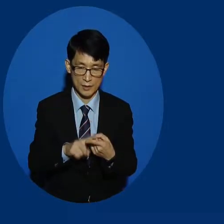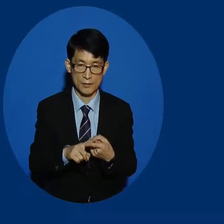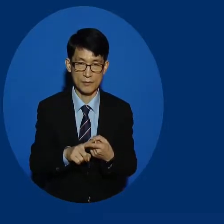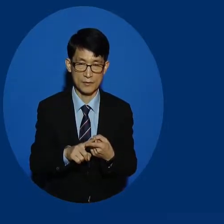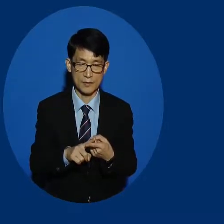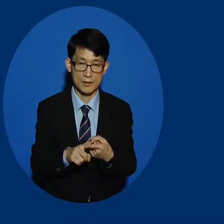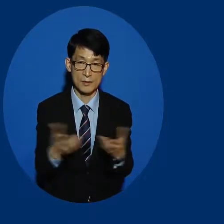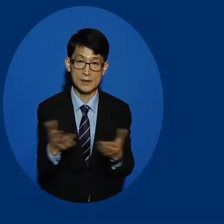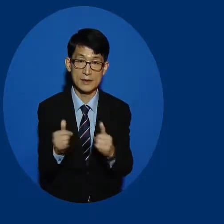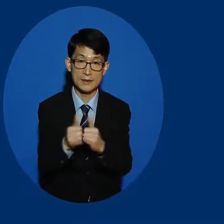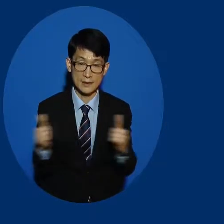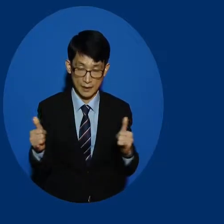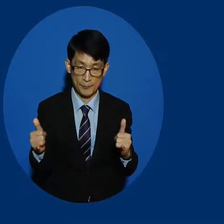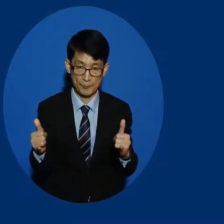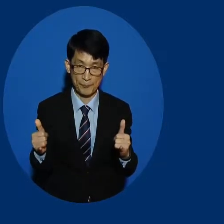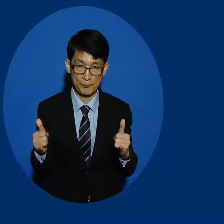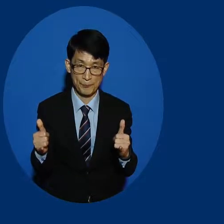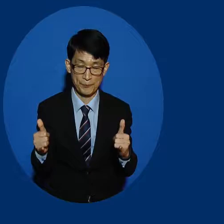인력비를